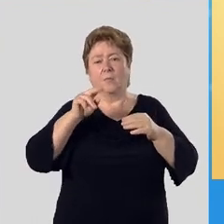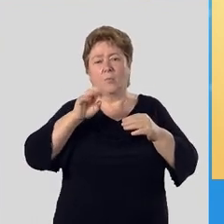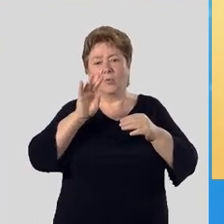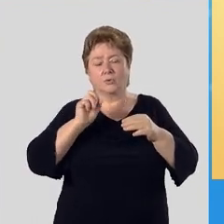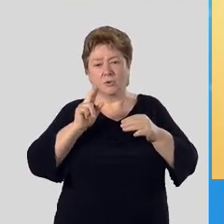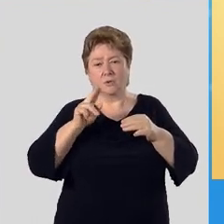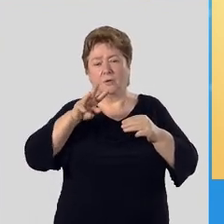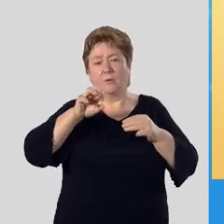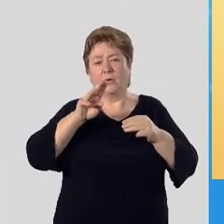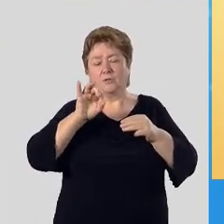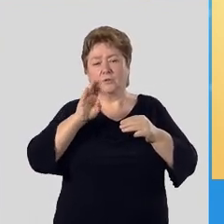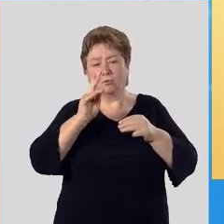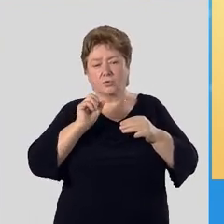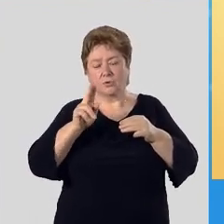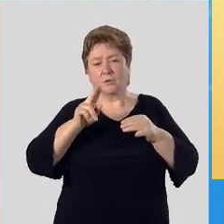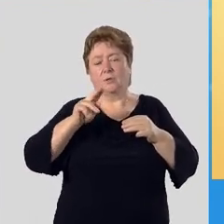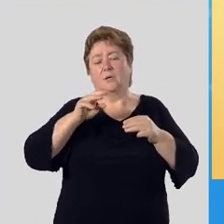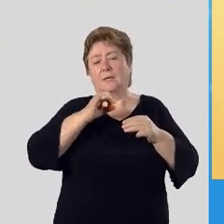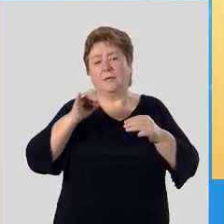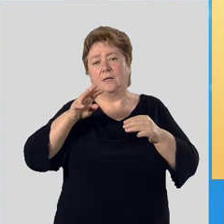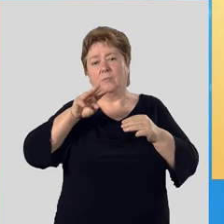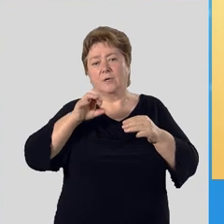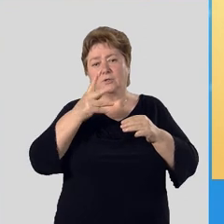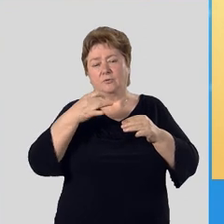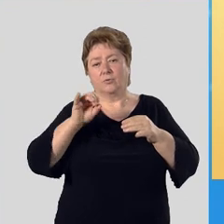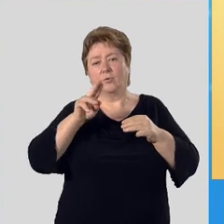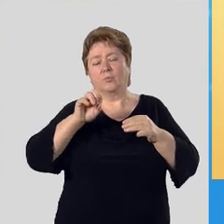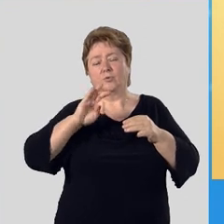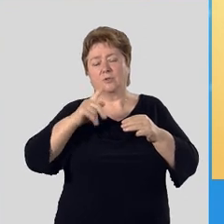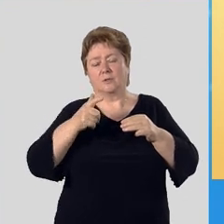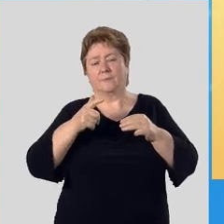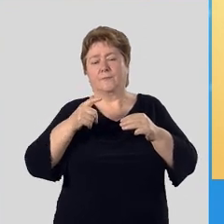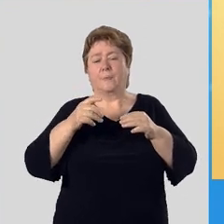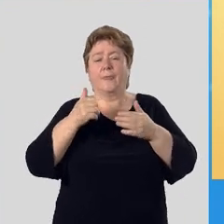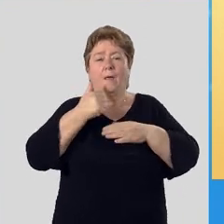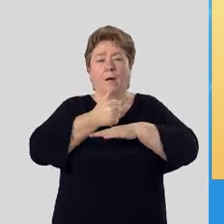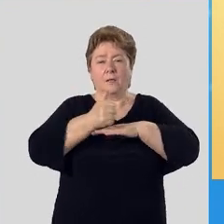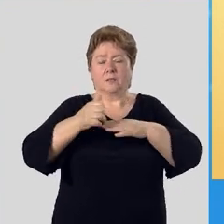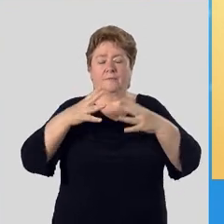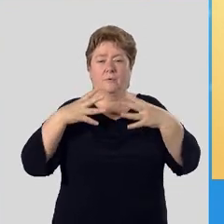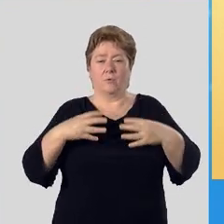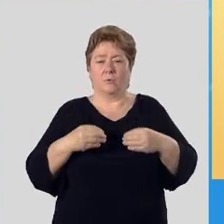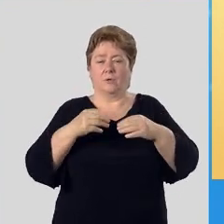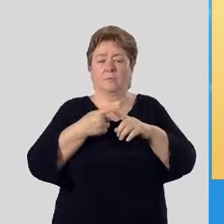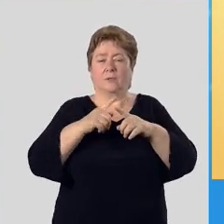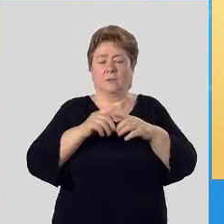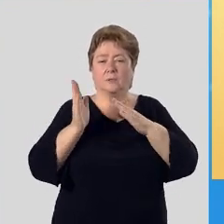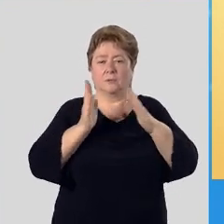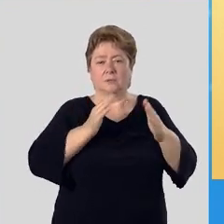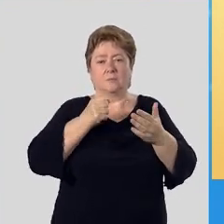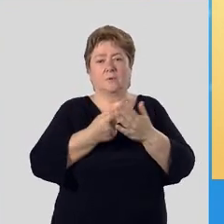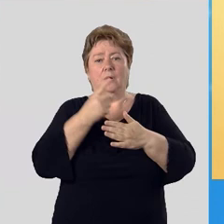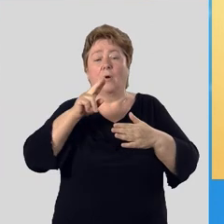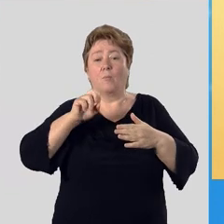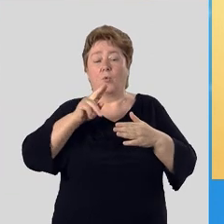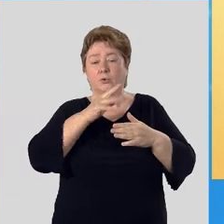почек, мочеточников и мочевого пузыря. Основными органами этой системы